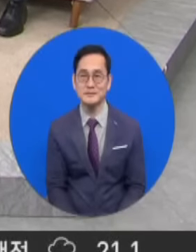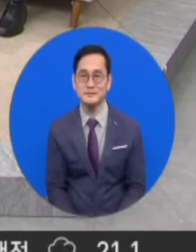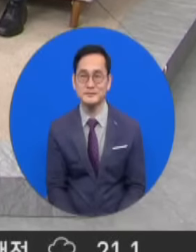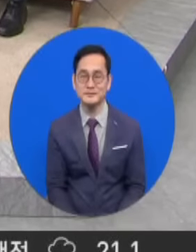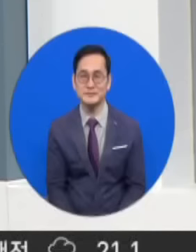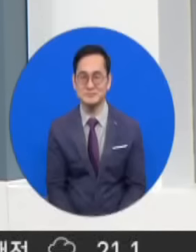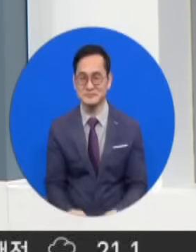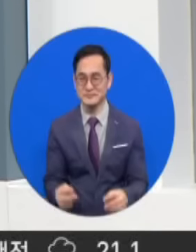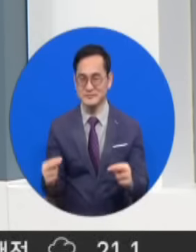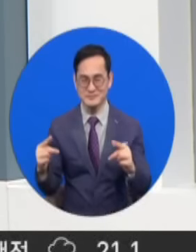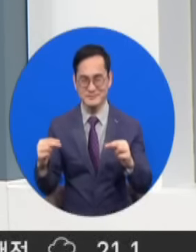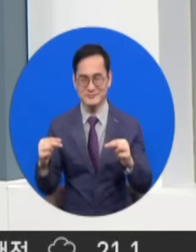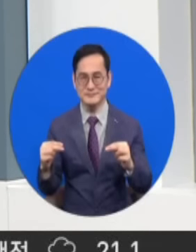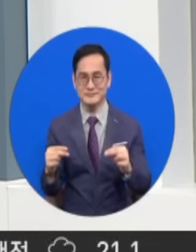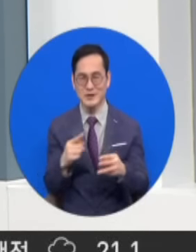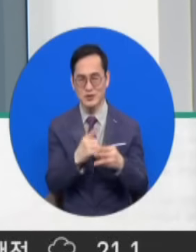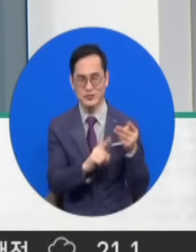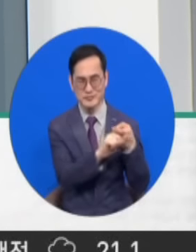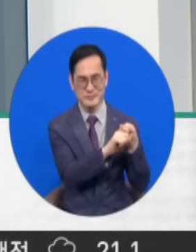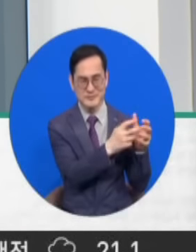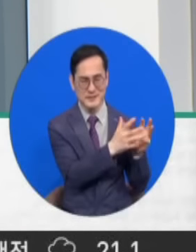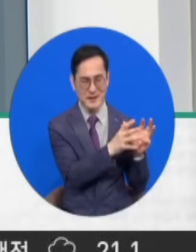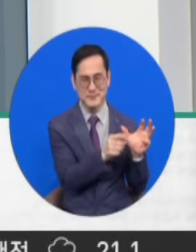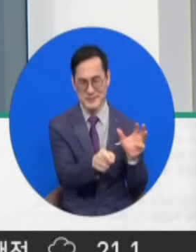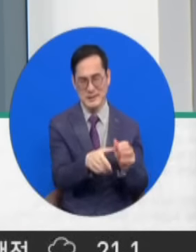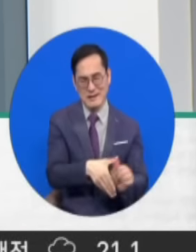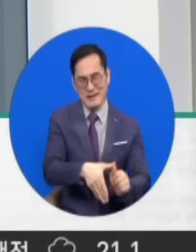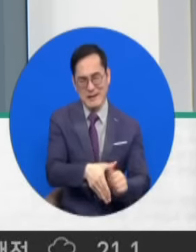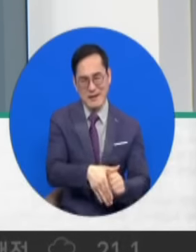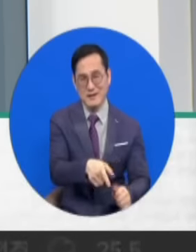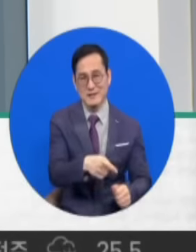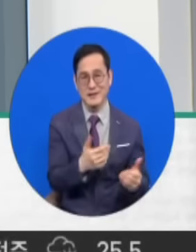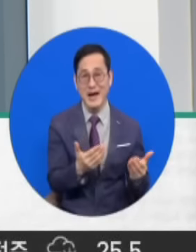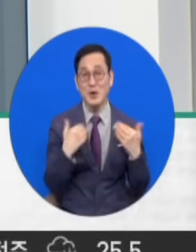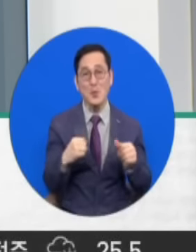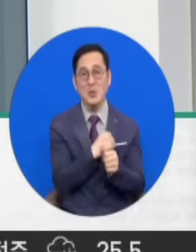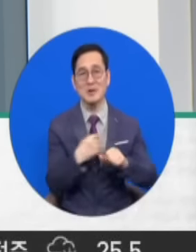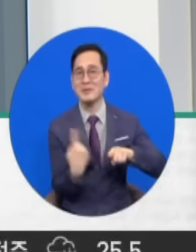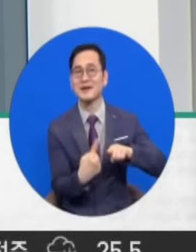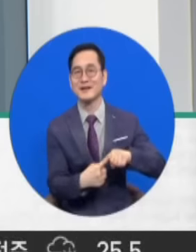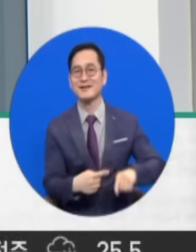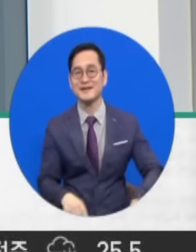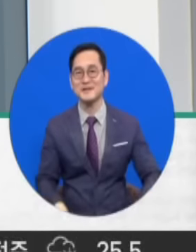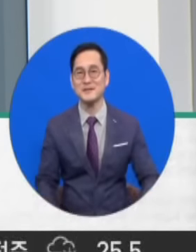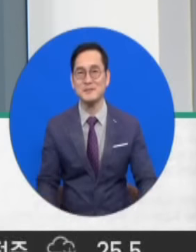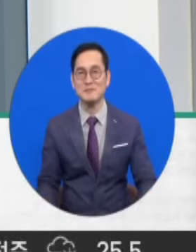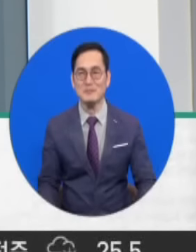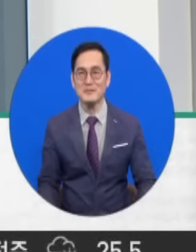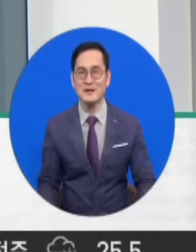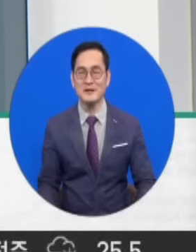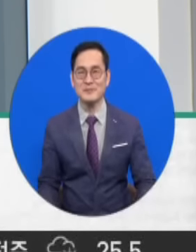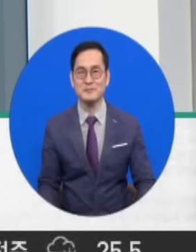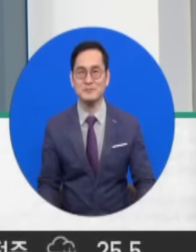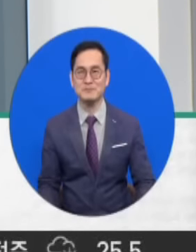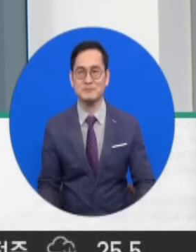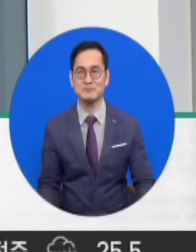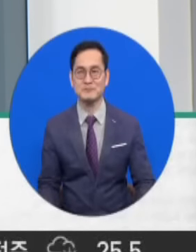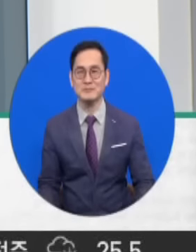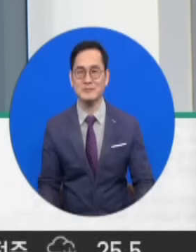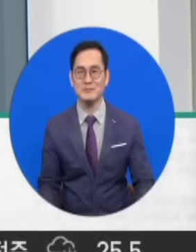말씀에 근거하면은 친윤 그룹에서 학폭을 한 거가 되는 거죠. 예. 그렇게 이해하고 있는 것 같고 사실 저도